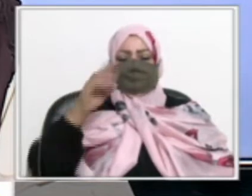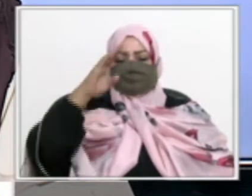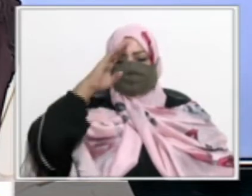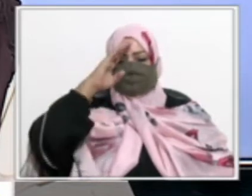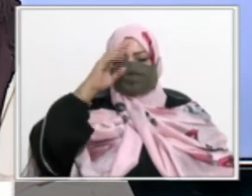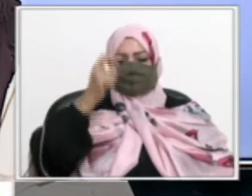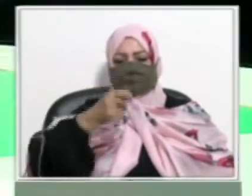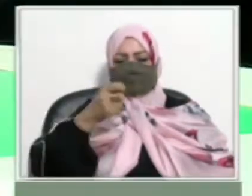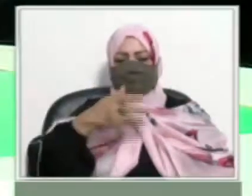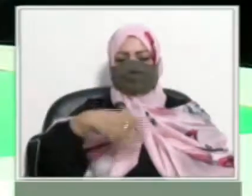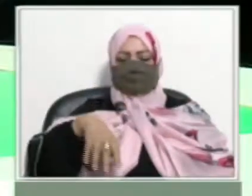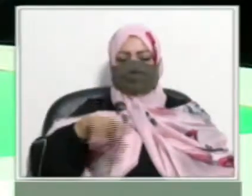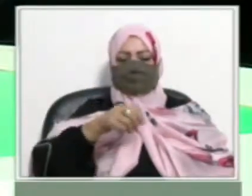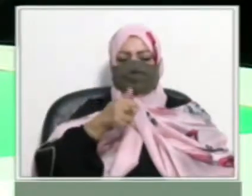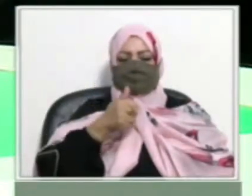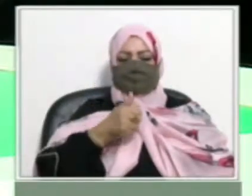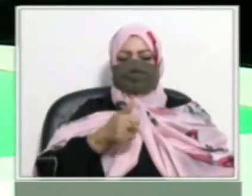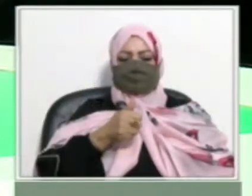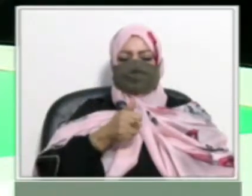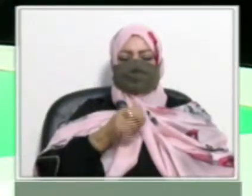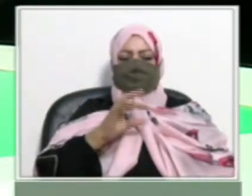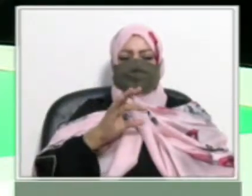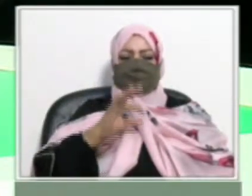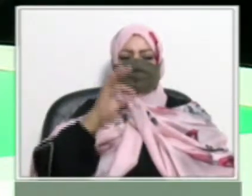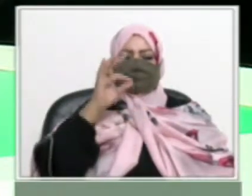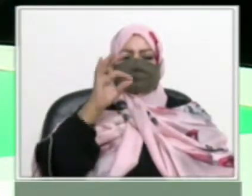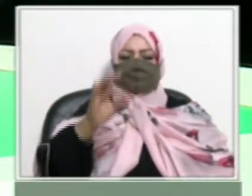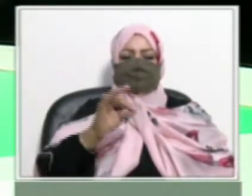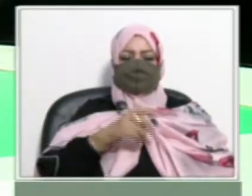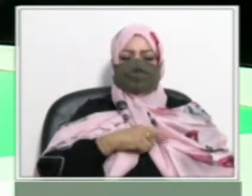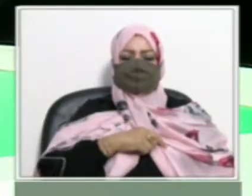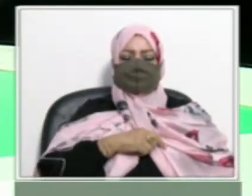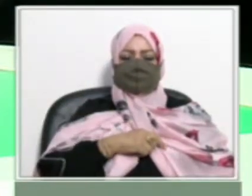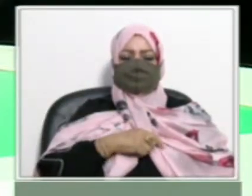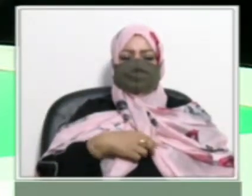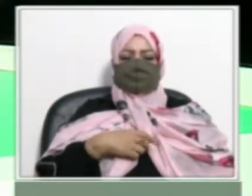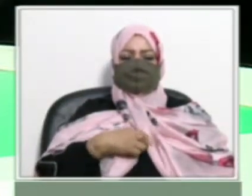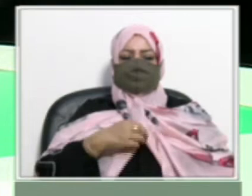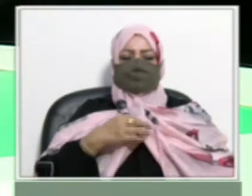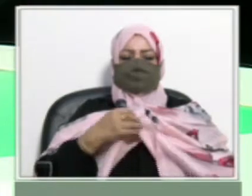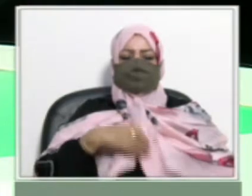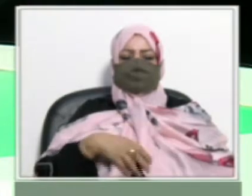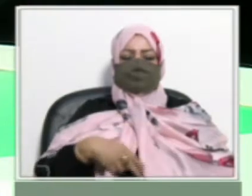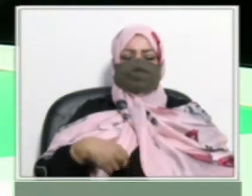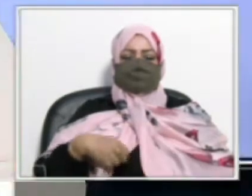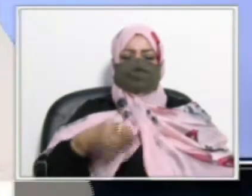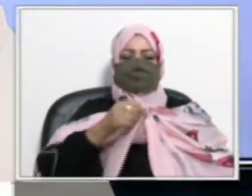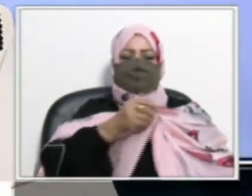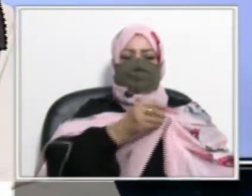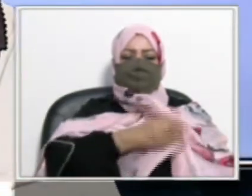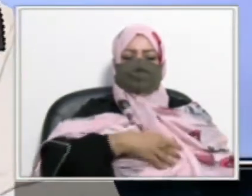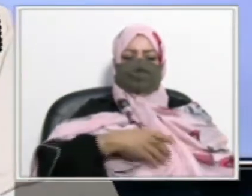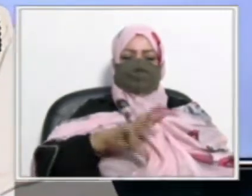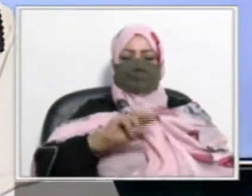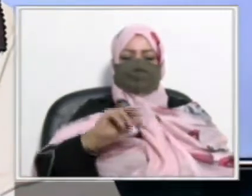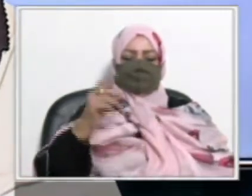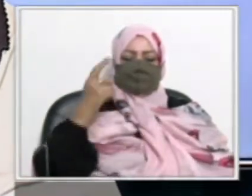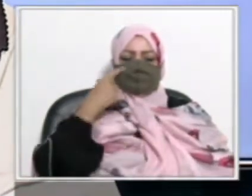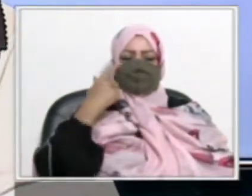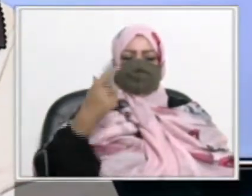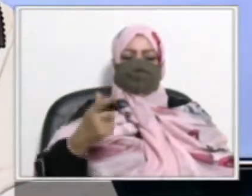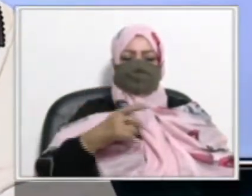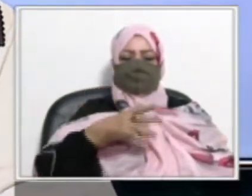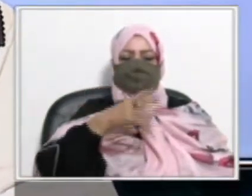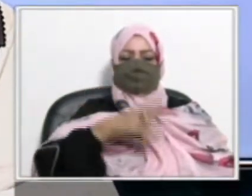اكثر من اللي تشوف فيها انت، اكثر من اللي تقول فيها انت. بارك الله فيك. حاضر، بارك الله فيك. الأخ إدريس يسأل عن